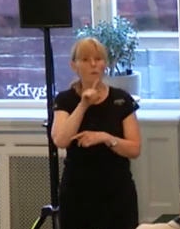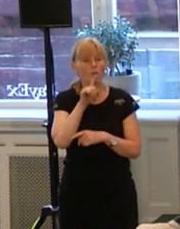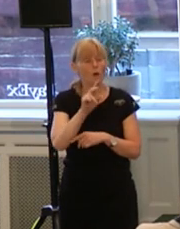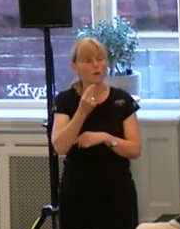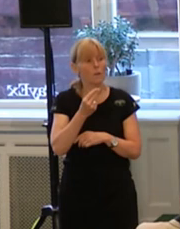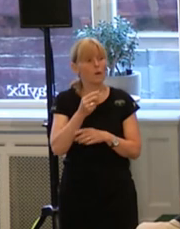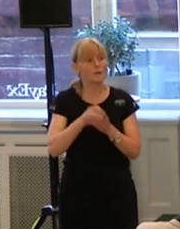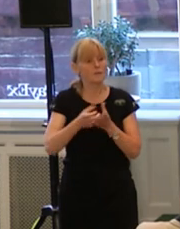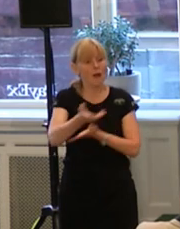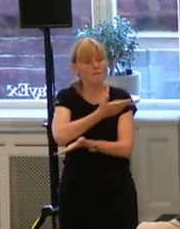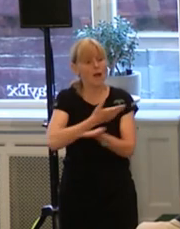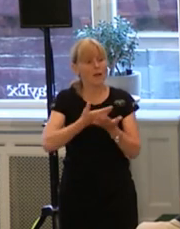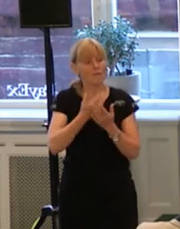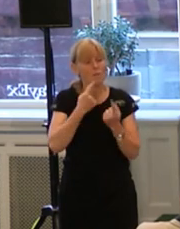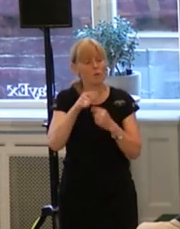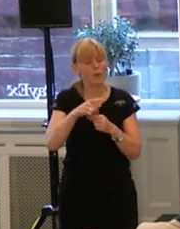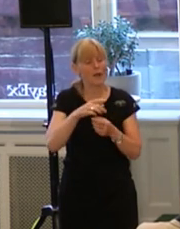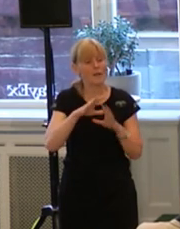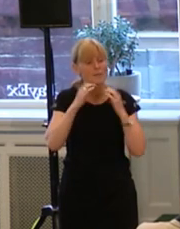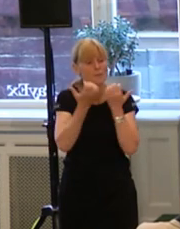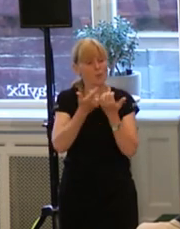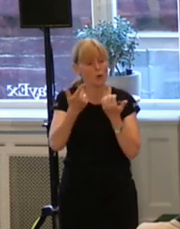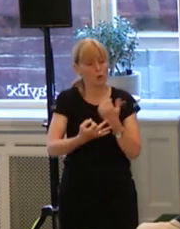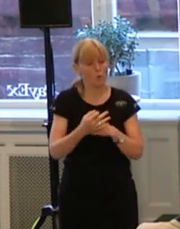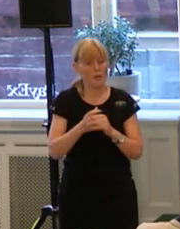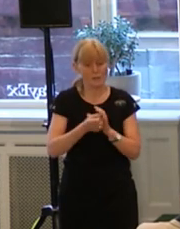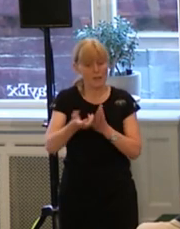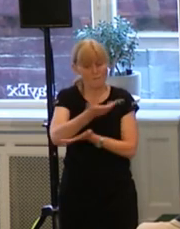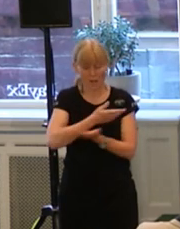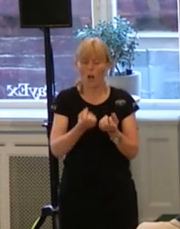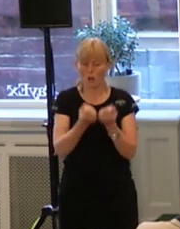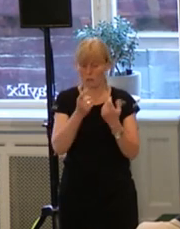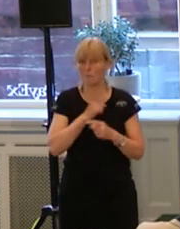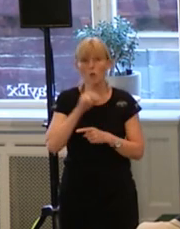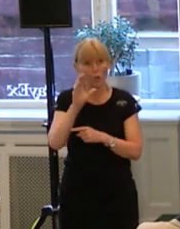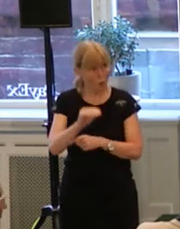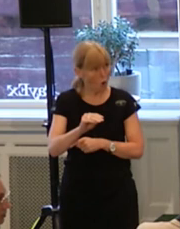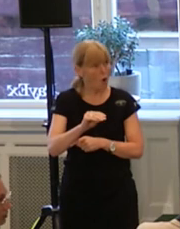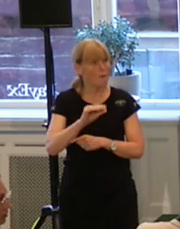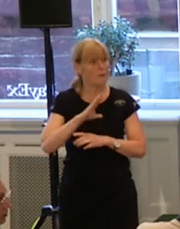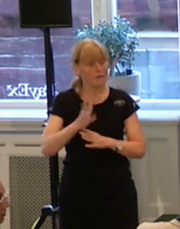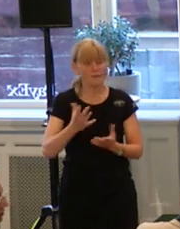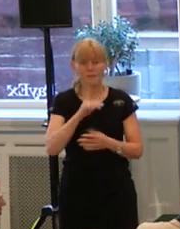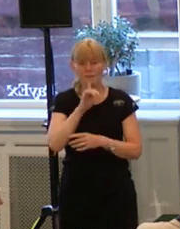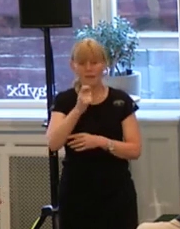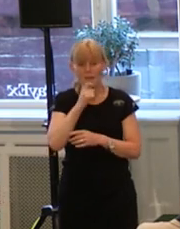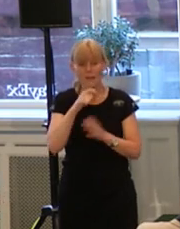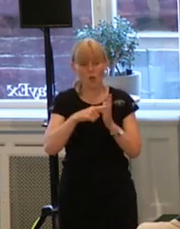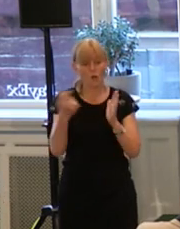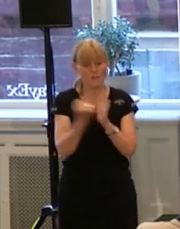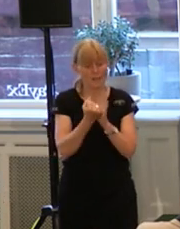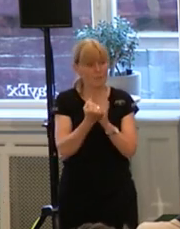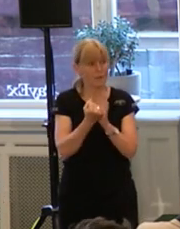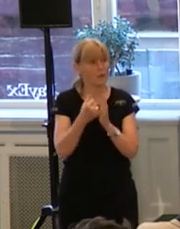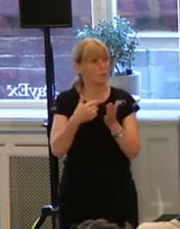pratar man alltid om i sådana här seminarium. Och det är klart att samverkan är lösning på mycket. Men om vi inte har sekretesslagstiftning som gör